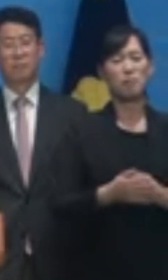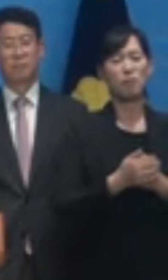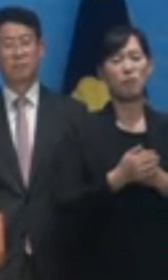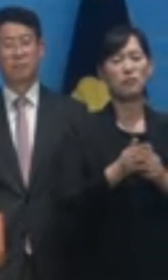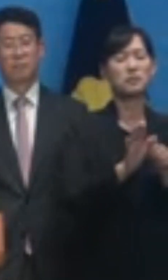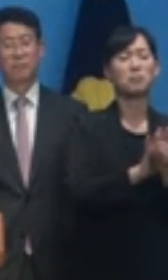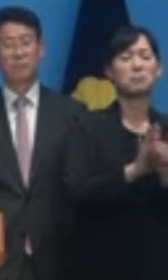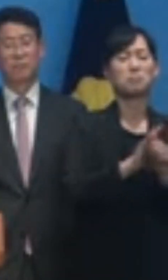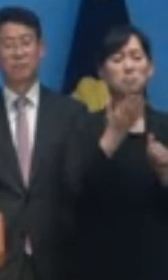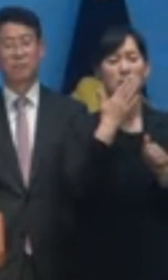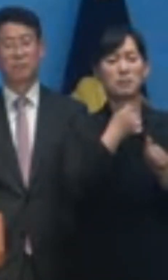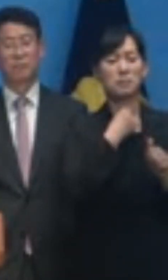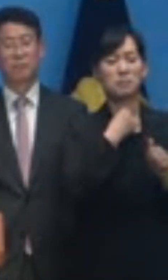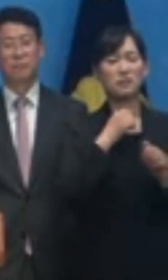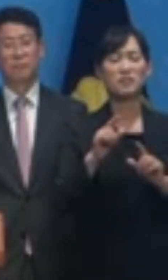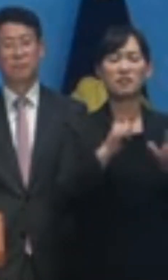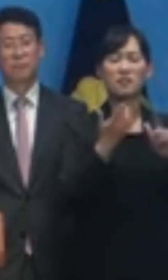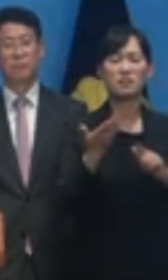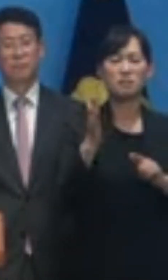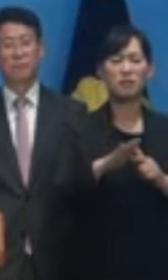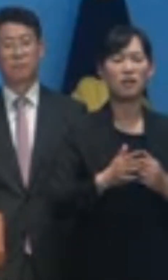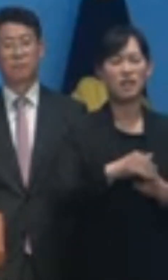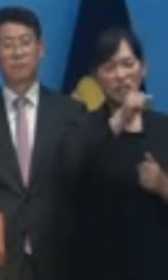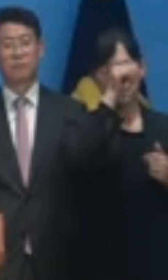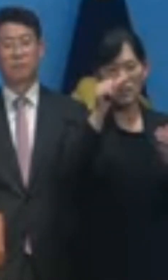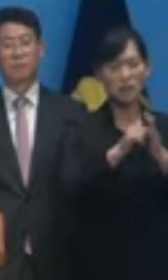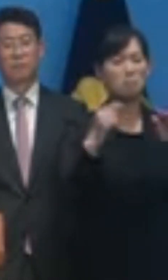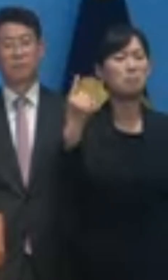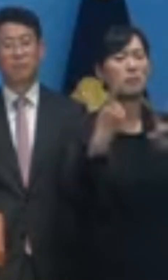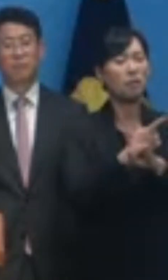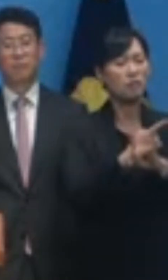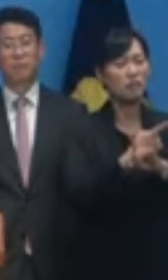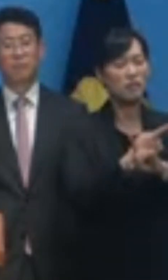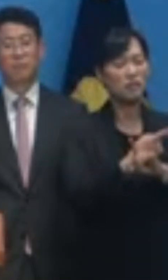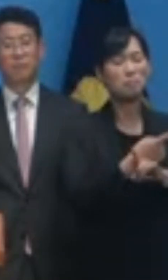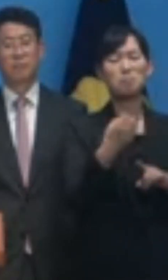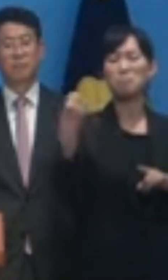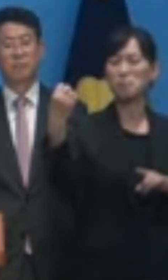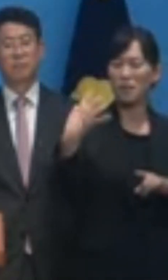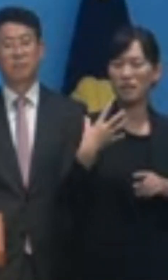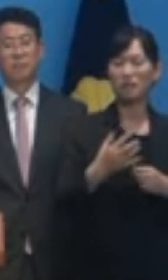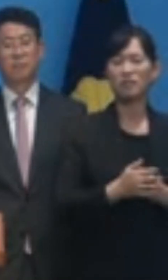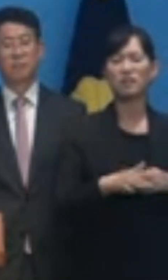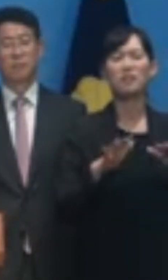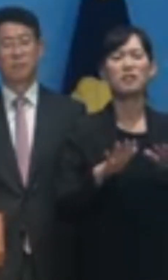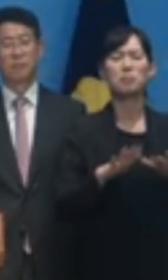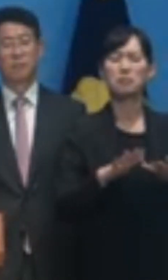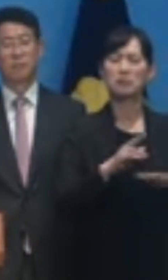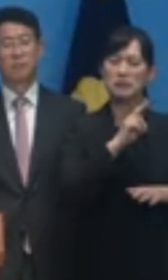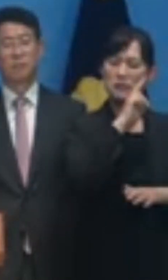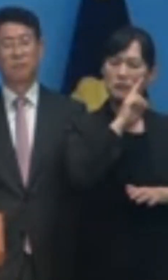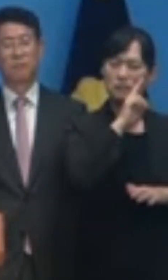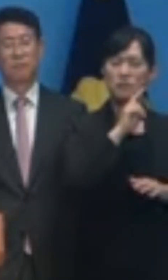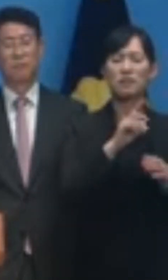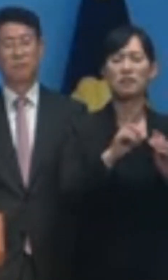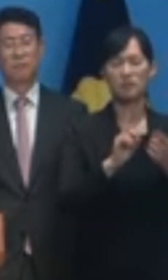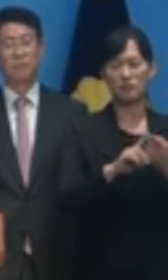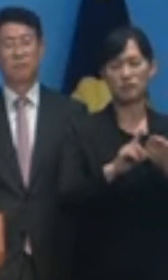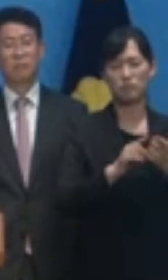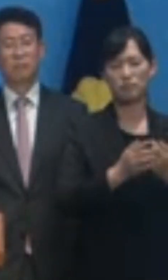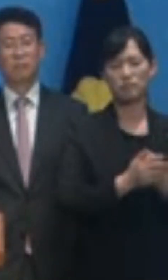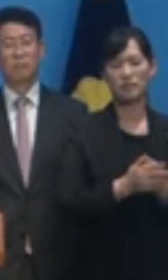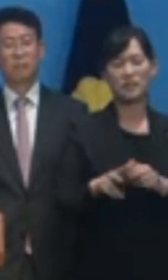접대받으려며 살려고 했으나 인생을 바꿨다라고 말씀하셨으니 이번 의혹에 대해서